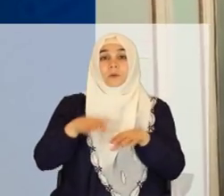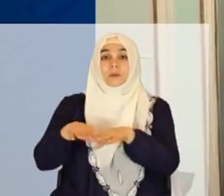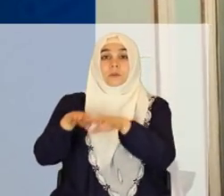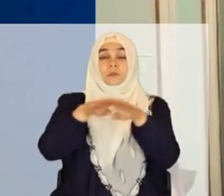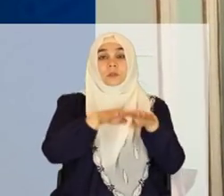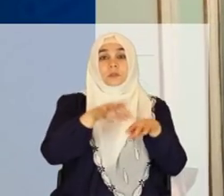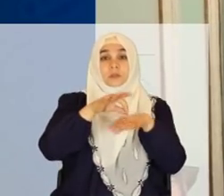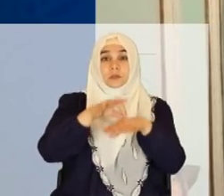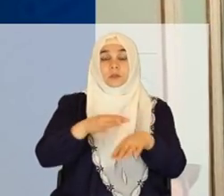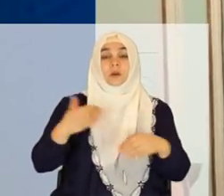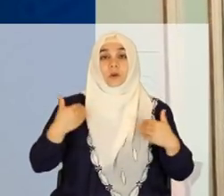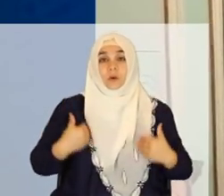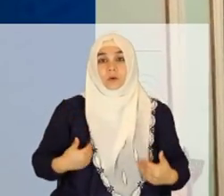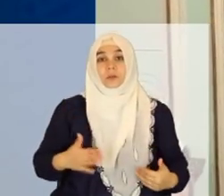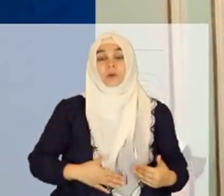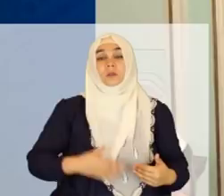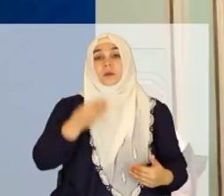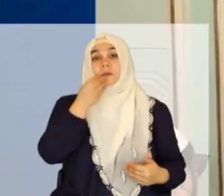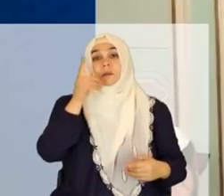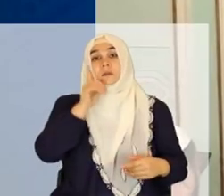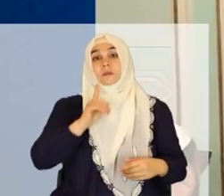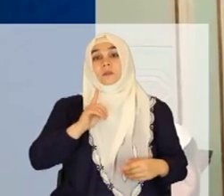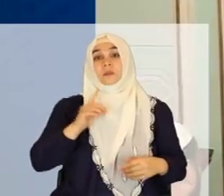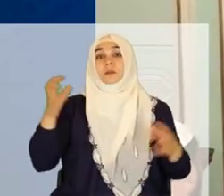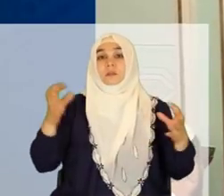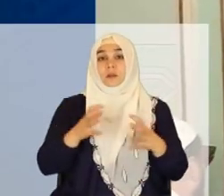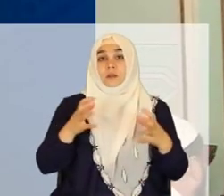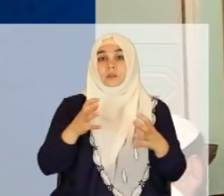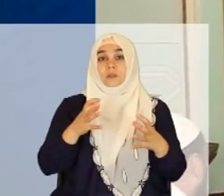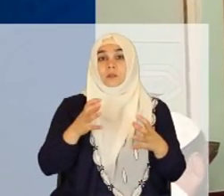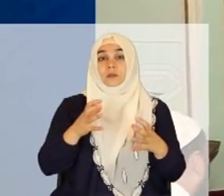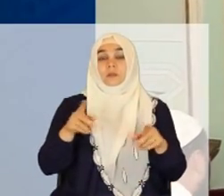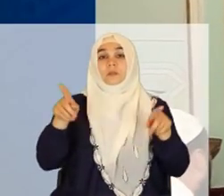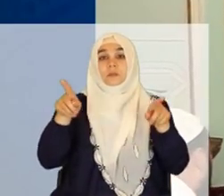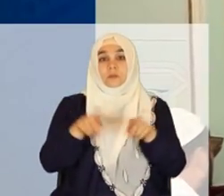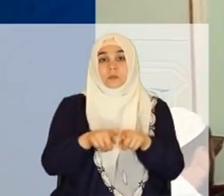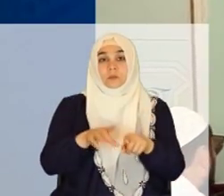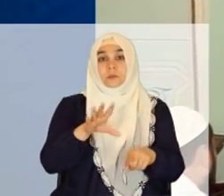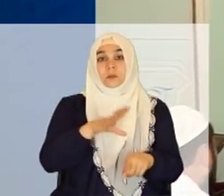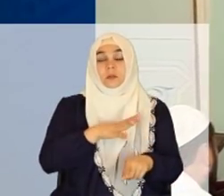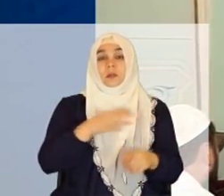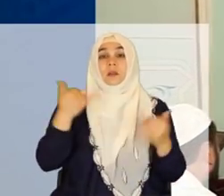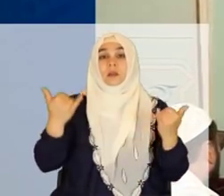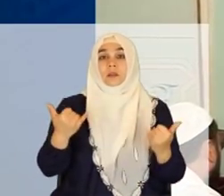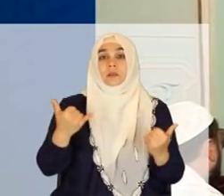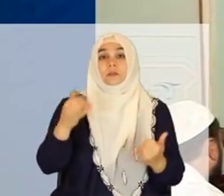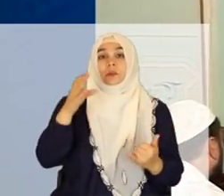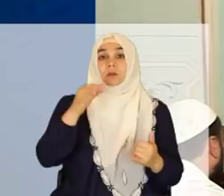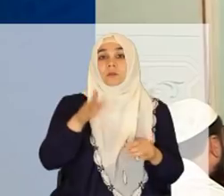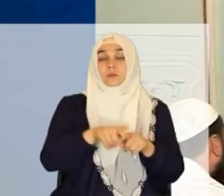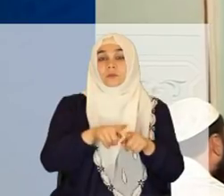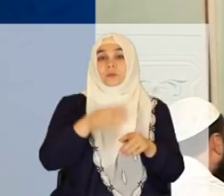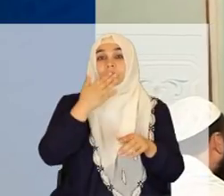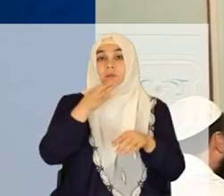ommaning ro'zasi qorinni va farzni shahvatdan tiyish bilan birga endi ahli solihlarning